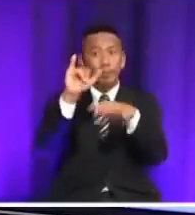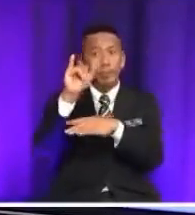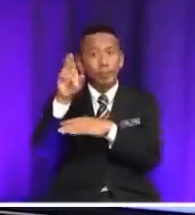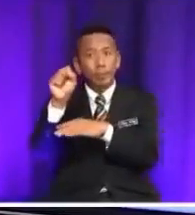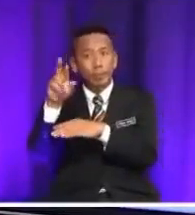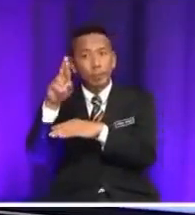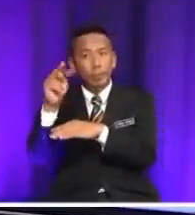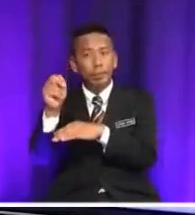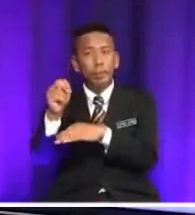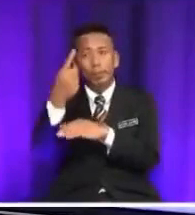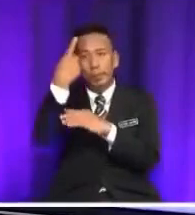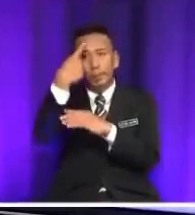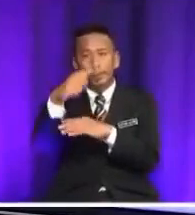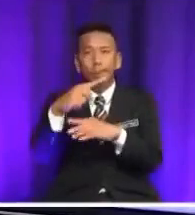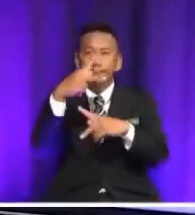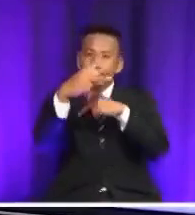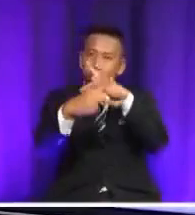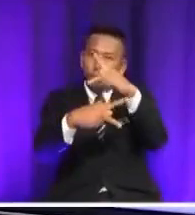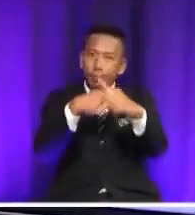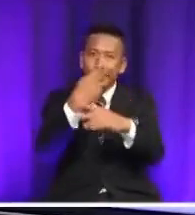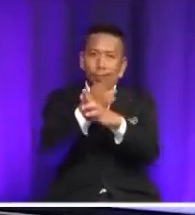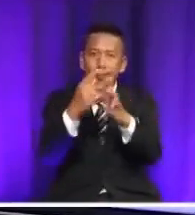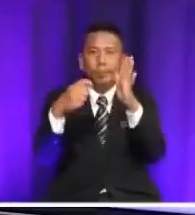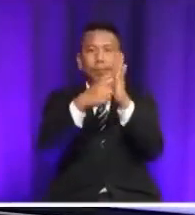mata pelajaran produksi Thunder